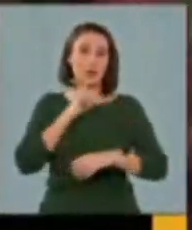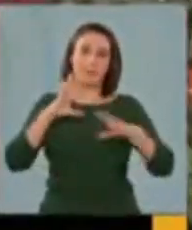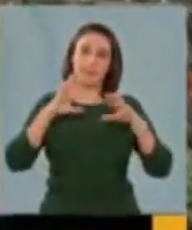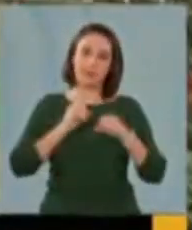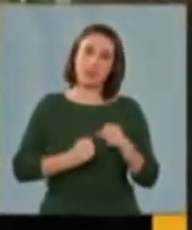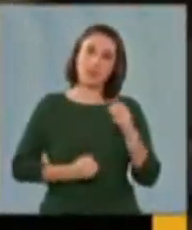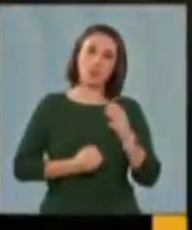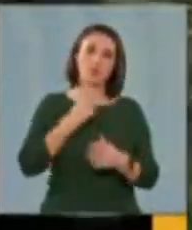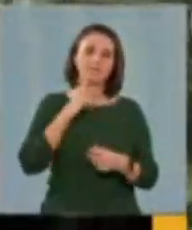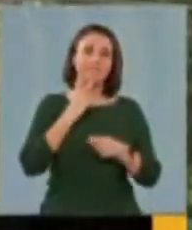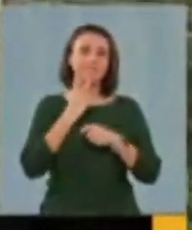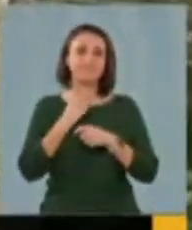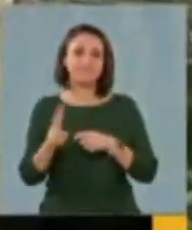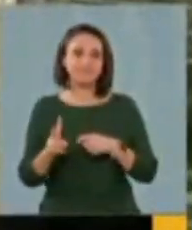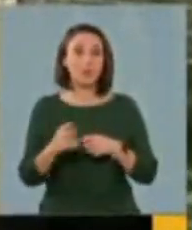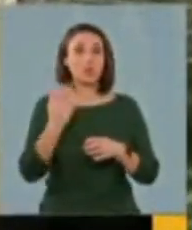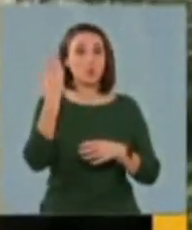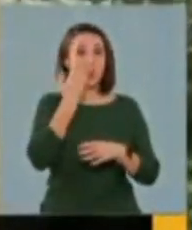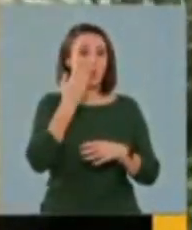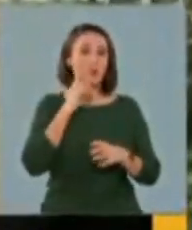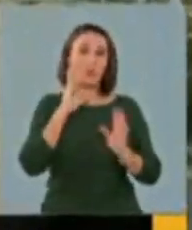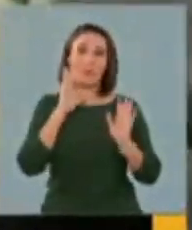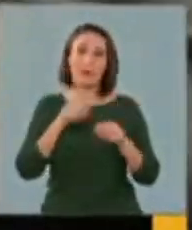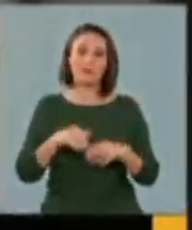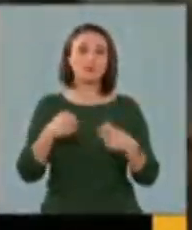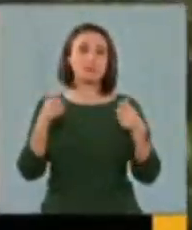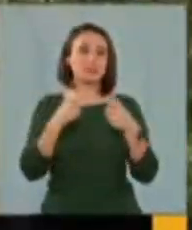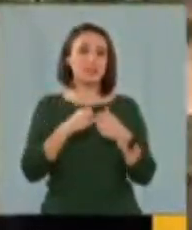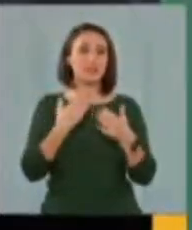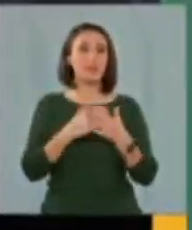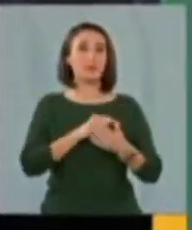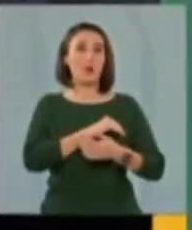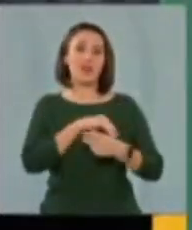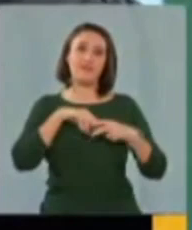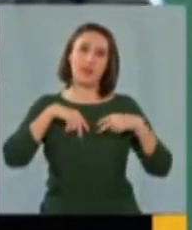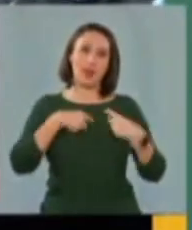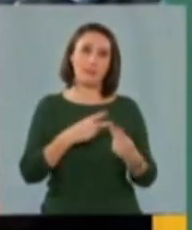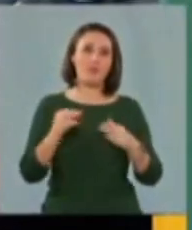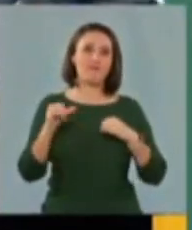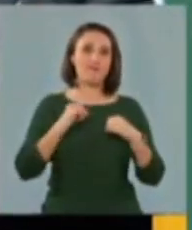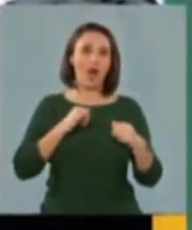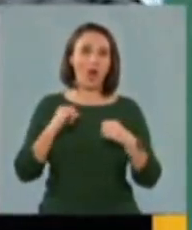din nou pe picior greșit. Școlile nu au mai avut teste pentru elevi la întoarcerea din